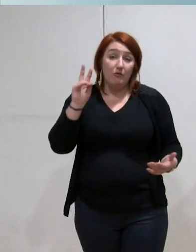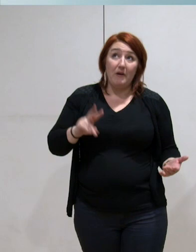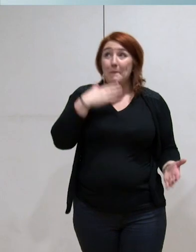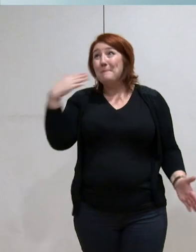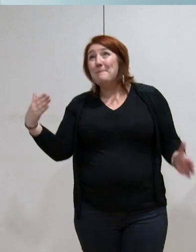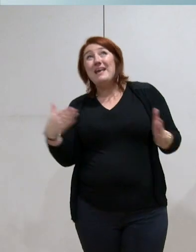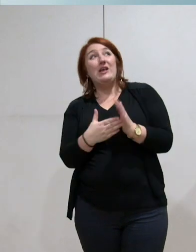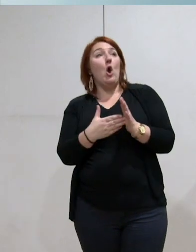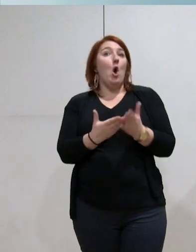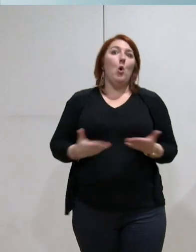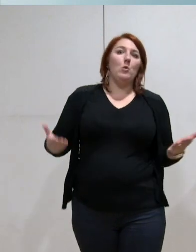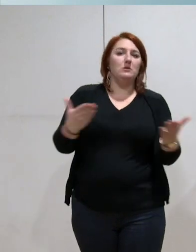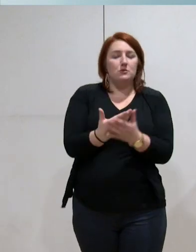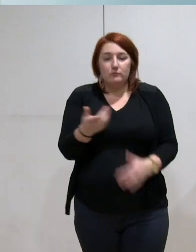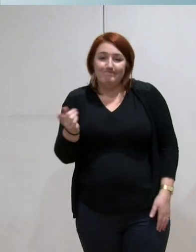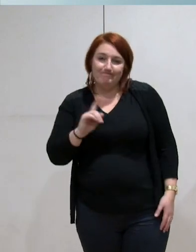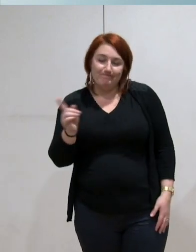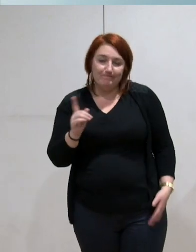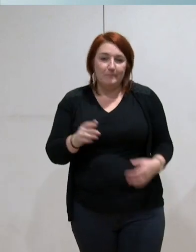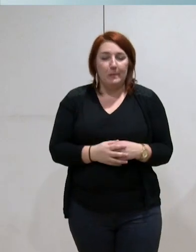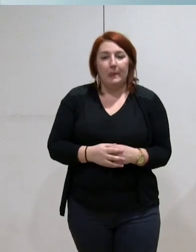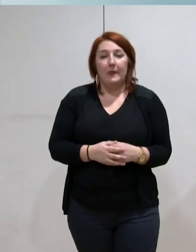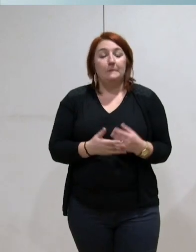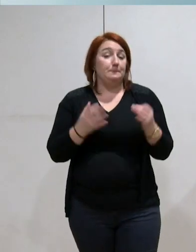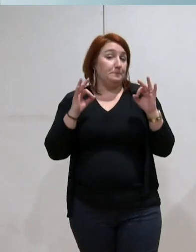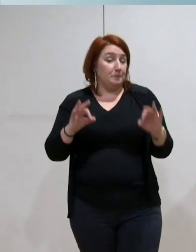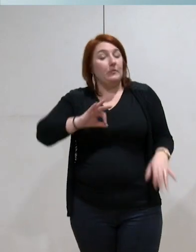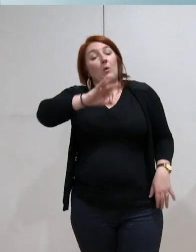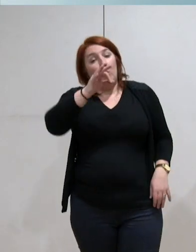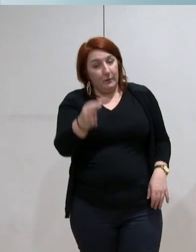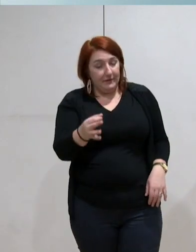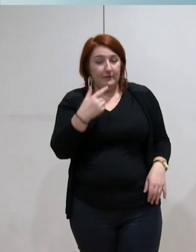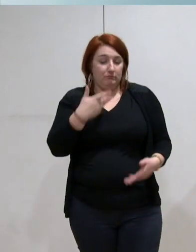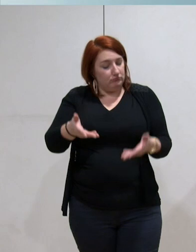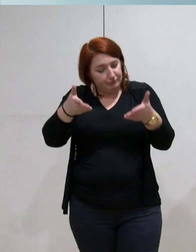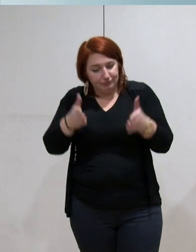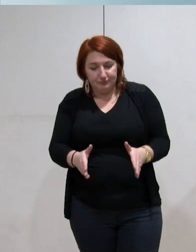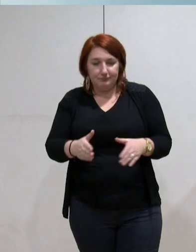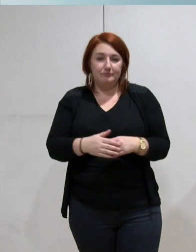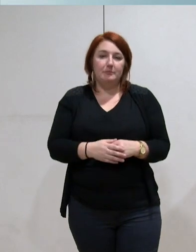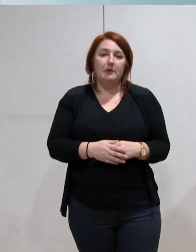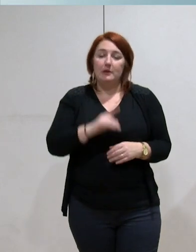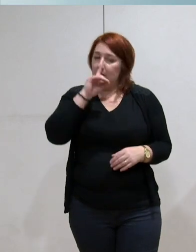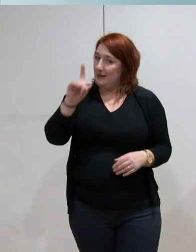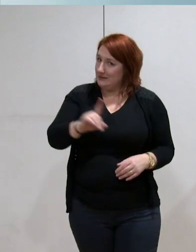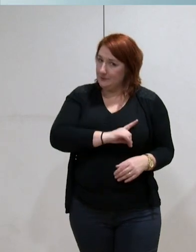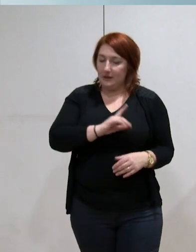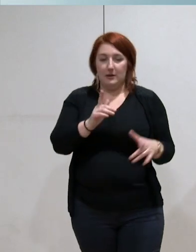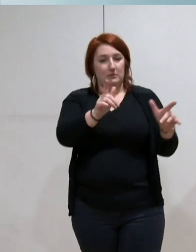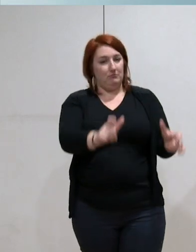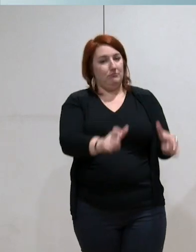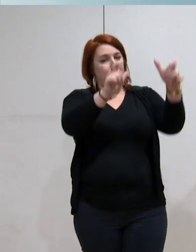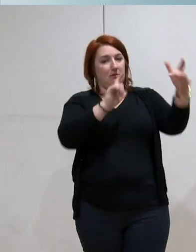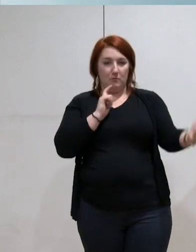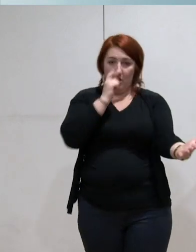meilleures conditions que nous pouvions espérer donc oui le choix a été fait de porter l'acquisition de ce